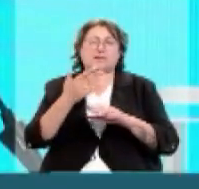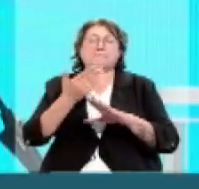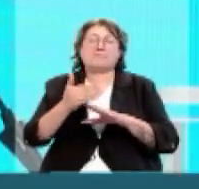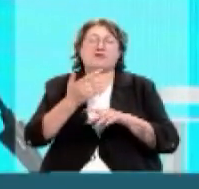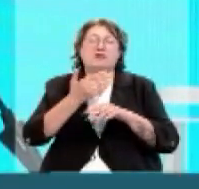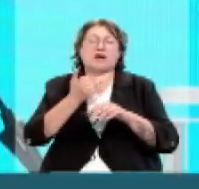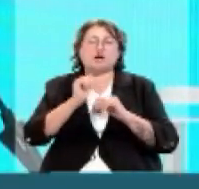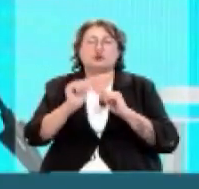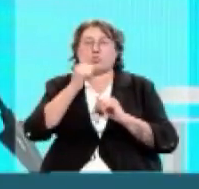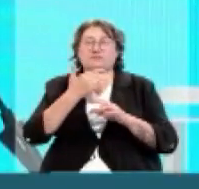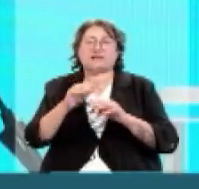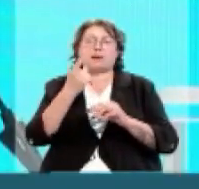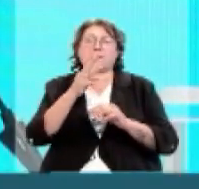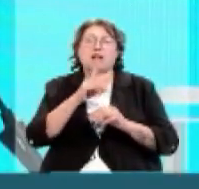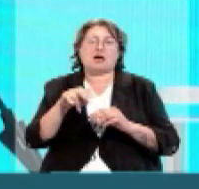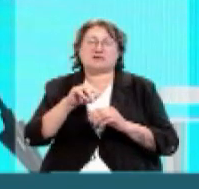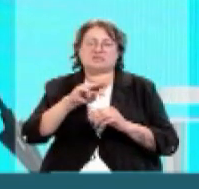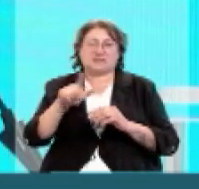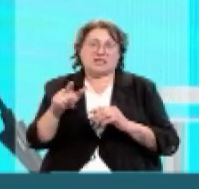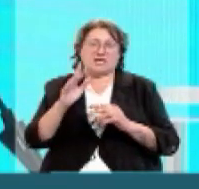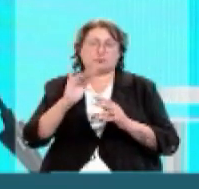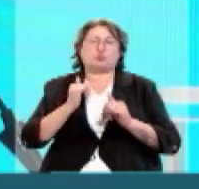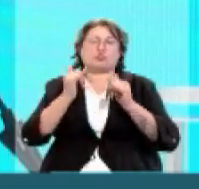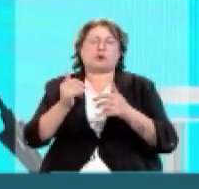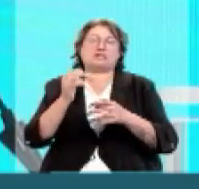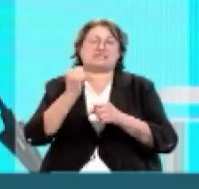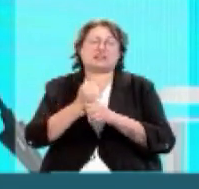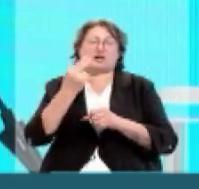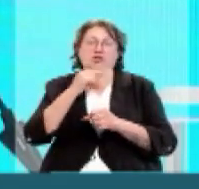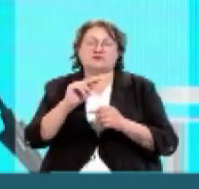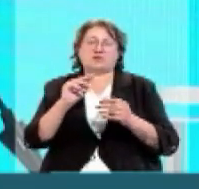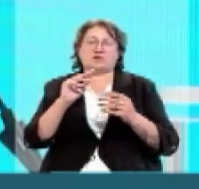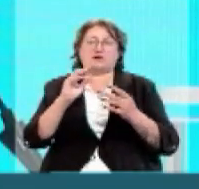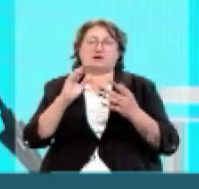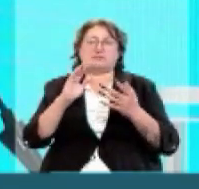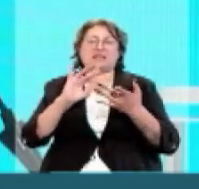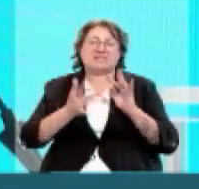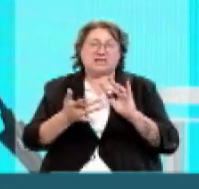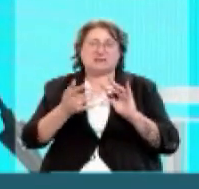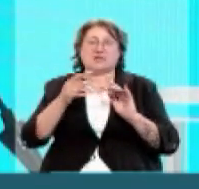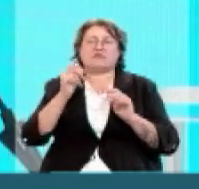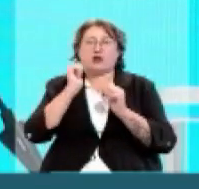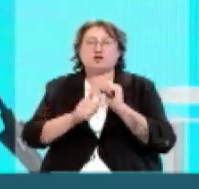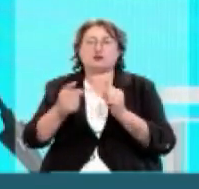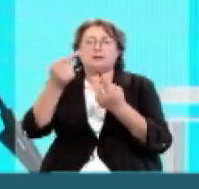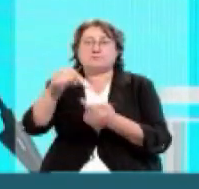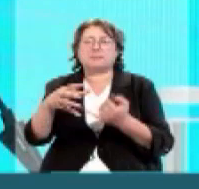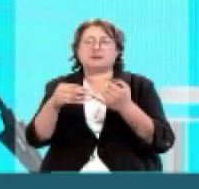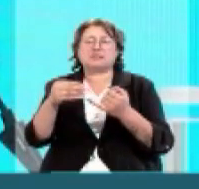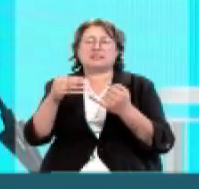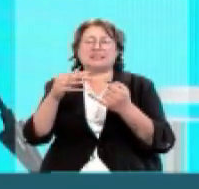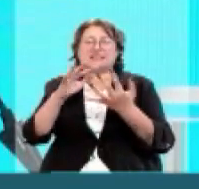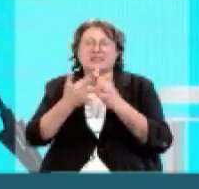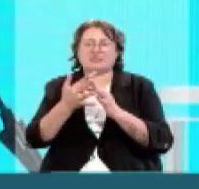келісім шартымыз бар. Ауылдық елді мекендерді сапалы интернетпен қамтамасыз ету жұмыстары ақырындап алға басып келеді. Әрбір ауылға сәйкес